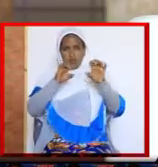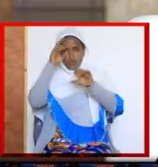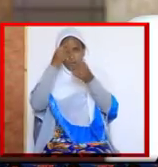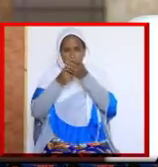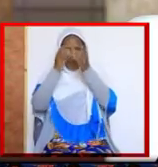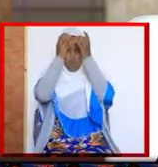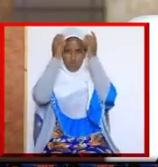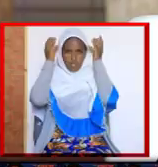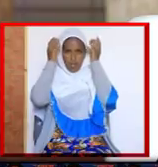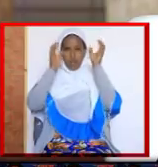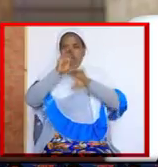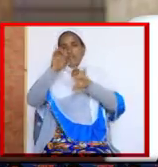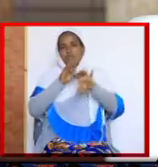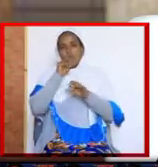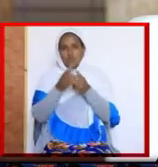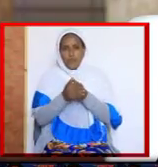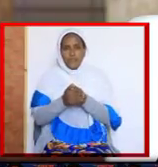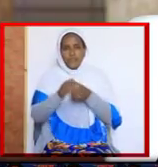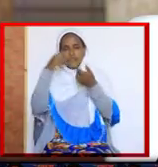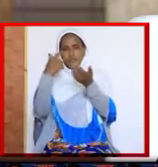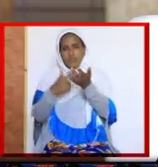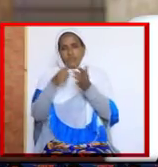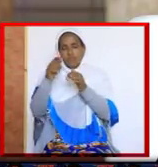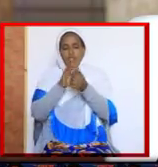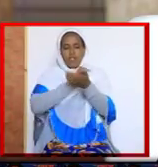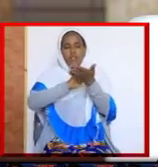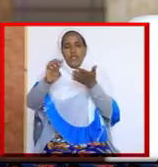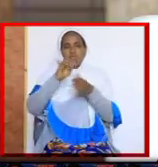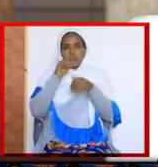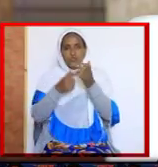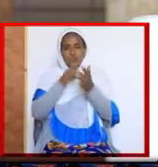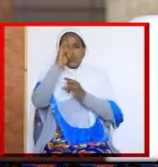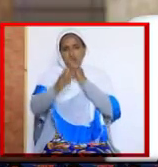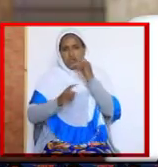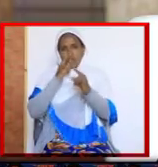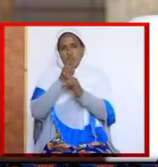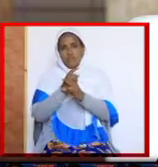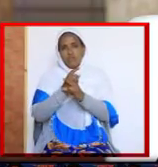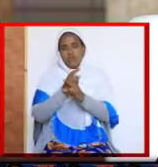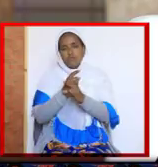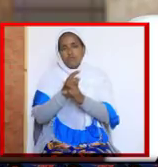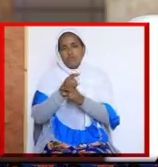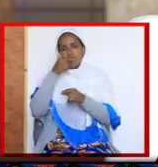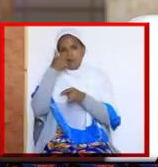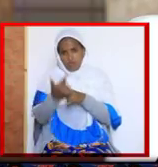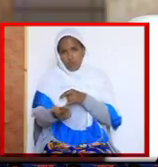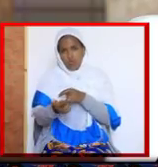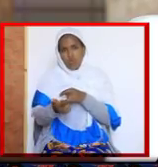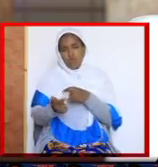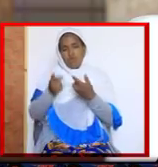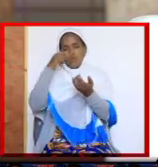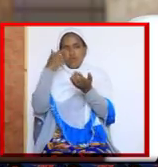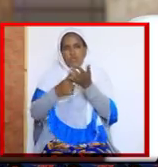ትሕትና የተገለጸበት በዘባነ ኪሩቤል የሚኖር በዘባነ አይዱግ የሄደበት እንዲሁም ሰማያዊ መንግስት በምድር መንግስት